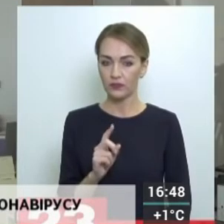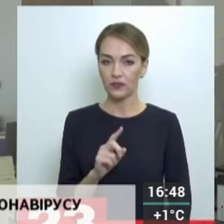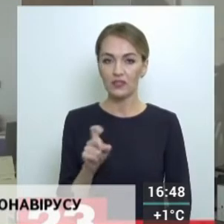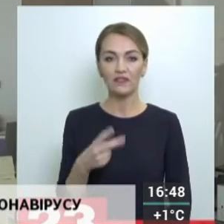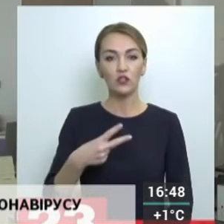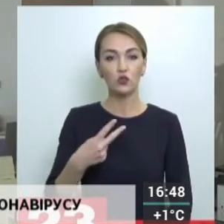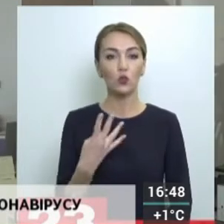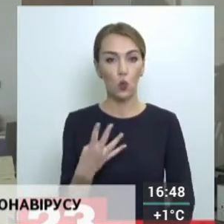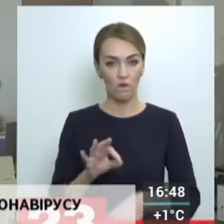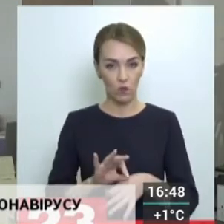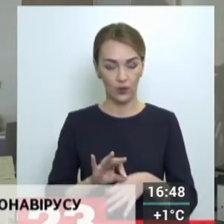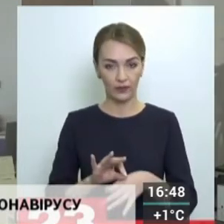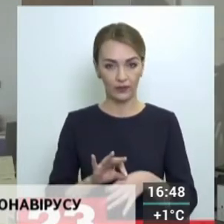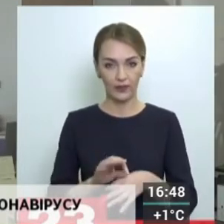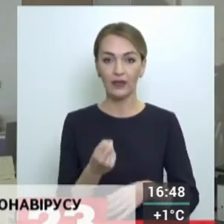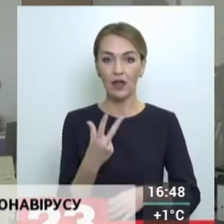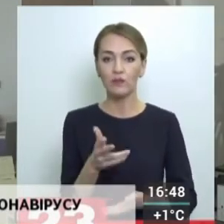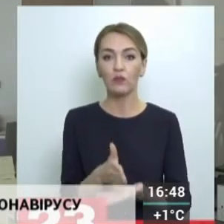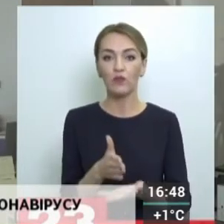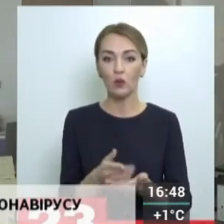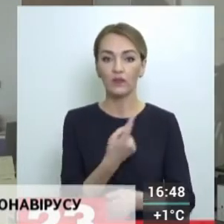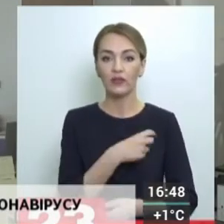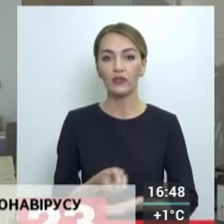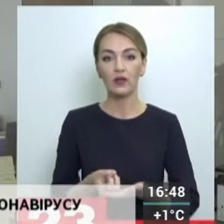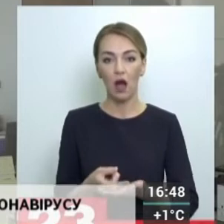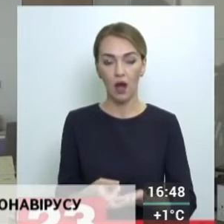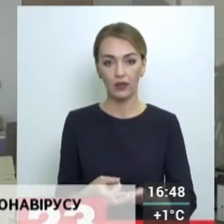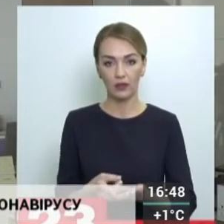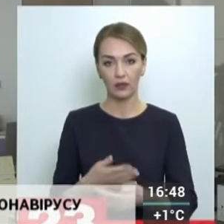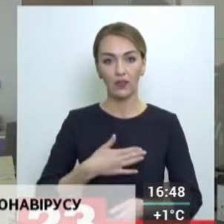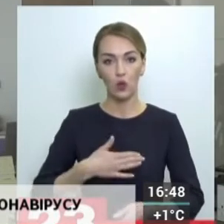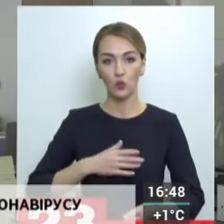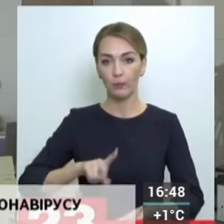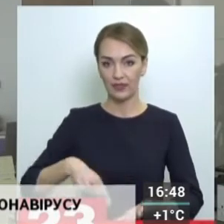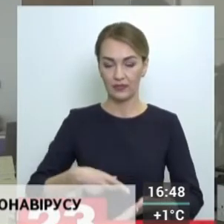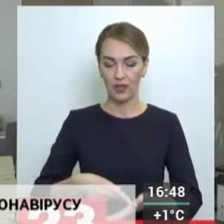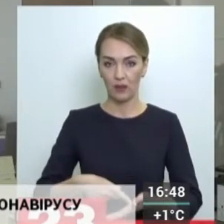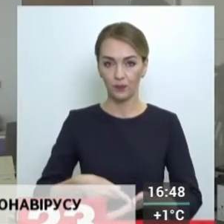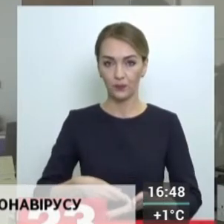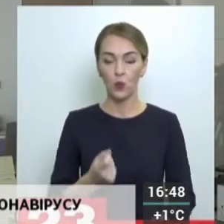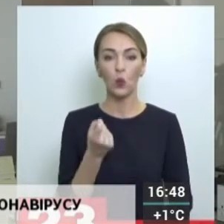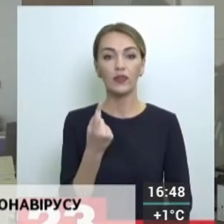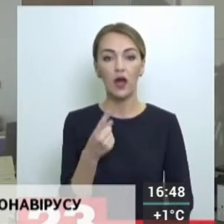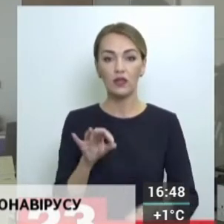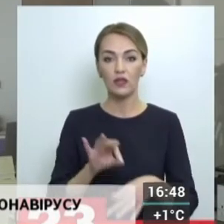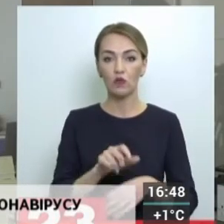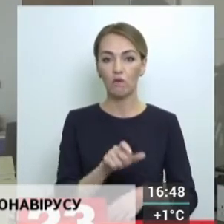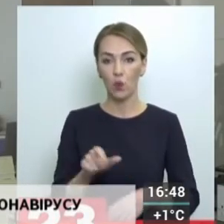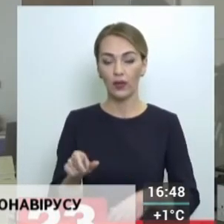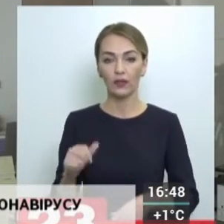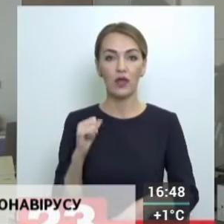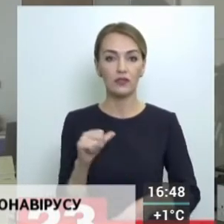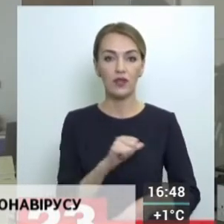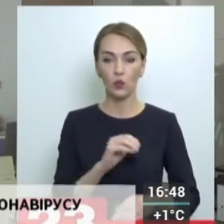24 хворих перебувають в лікарнях нашого міста. 11 хворих на